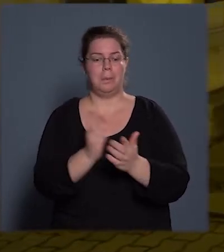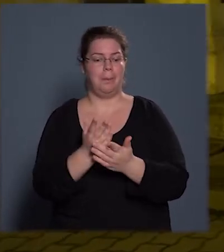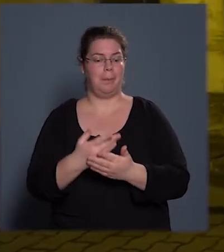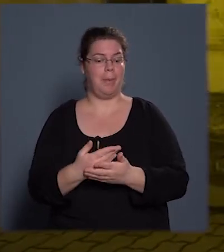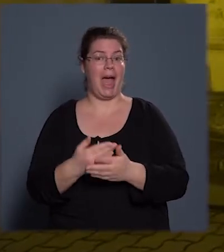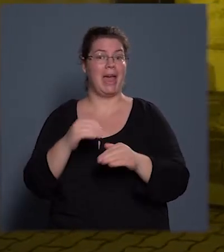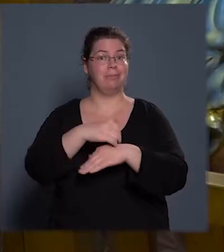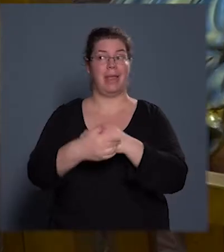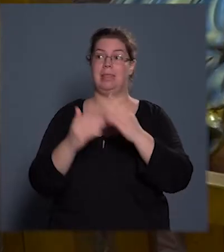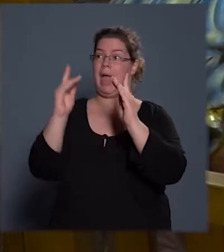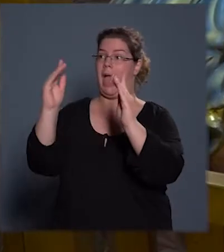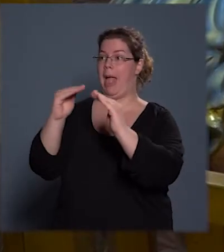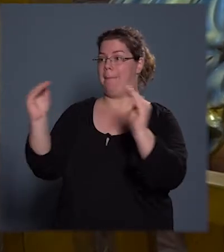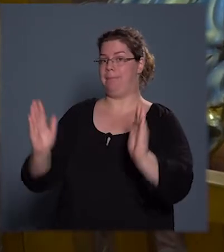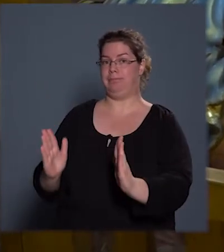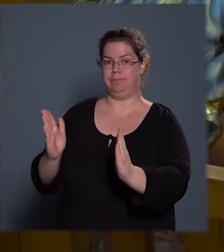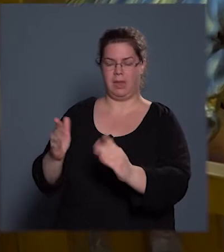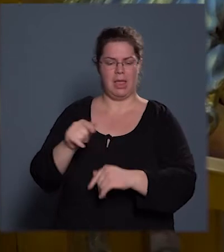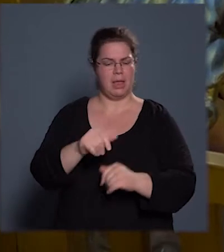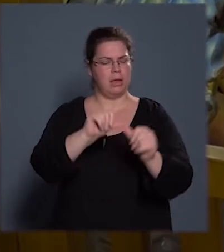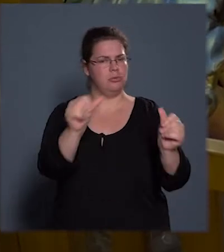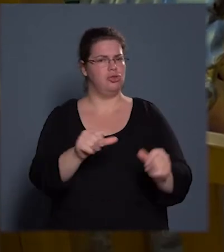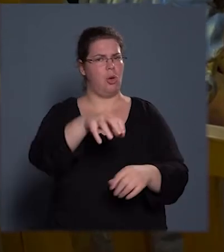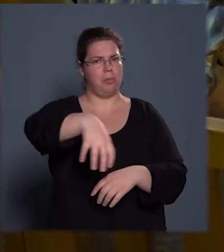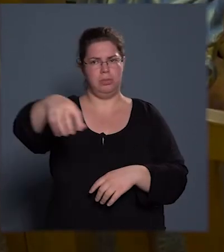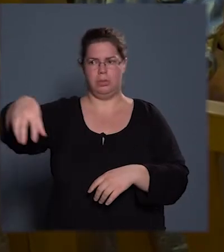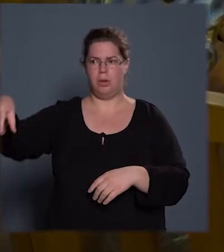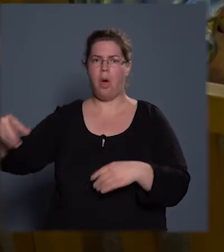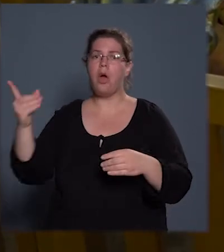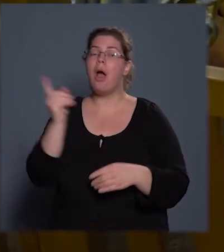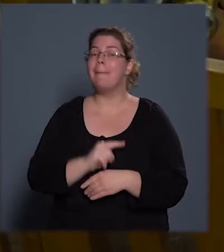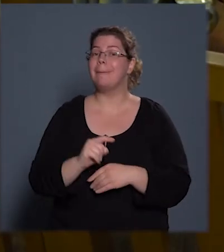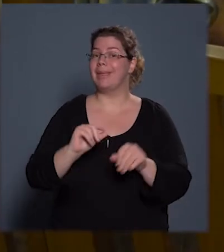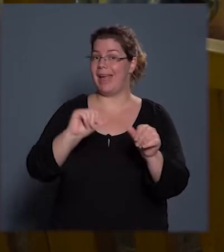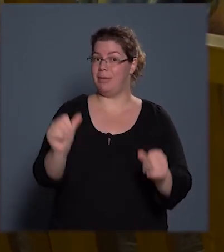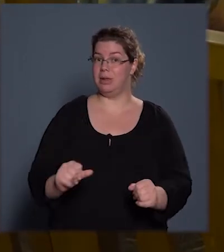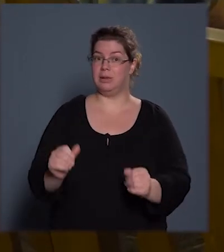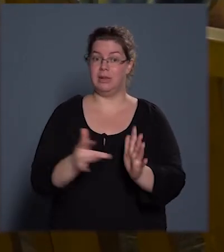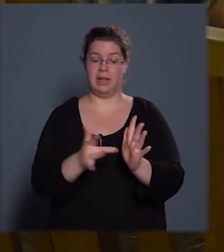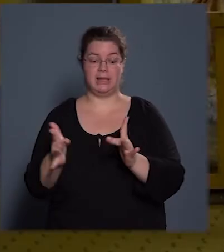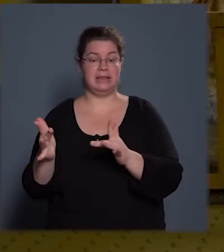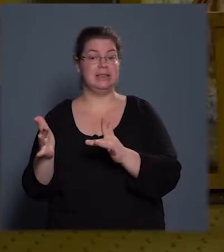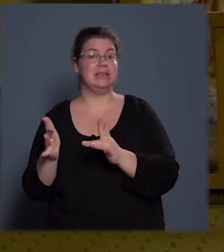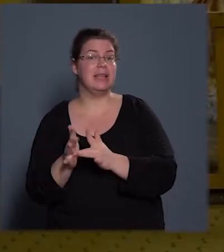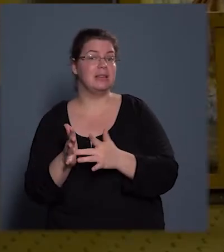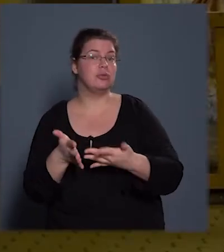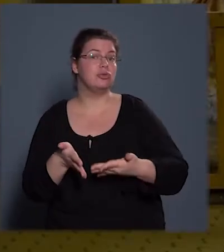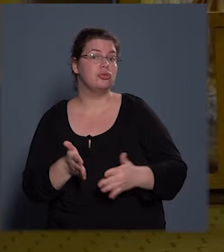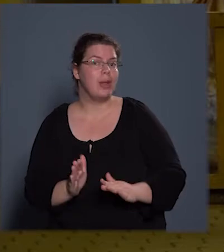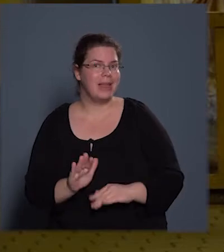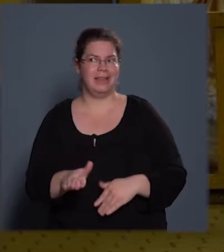a Betlehem, tehát ezek a szobrok, amelyek ábrázolják ugye Jézus születését,